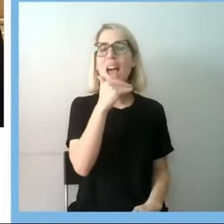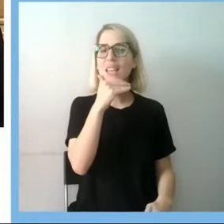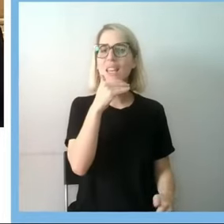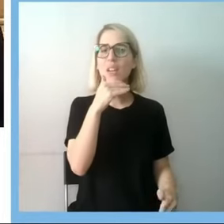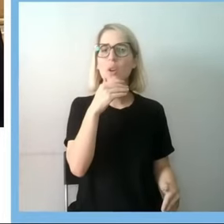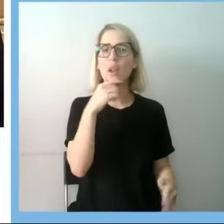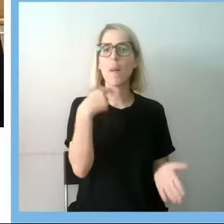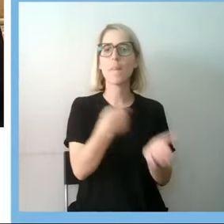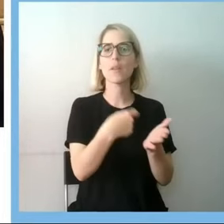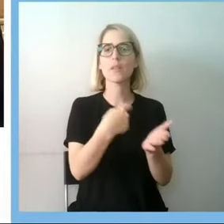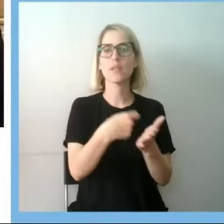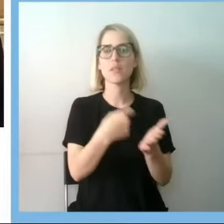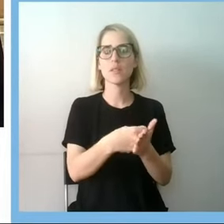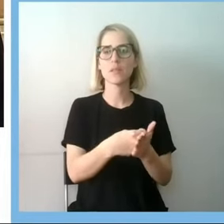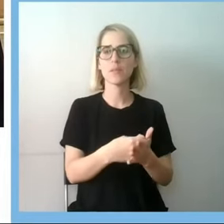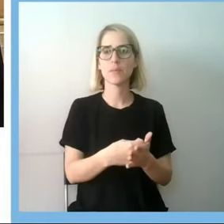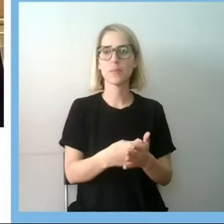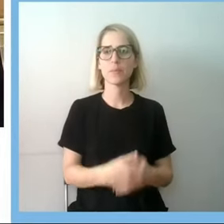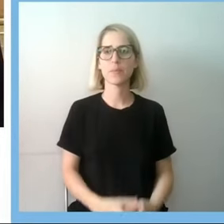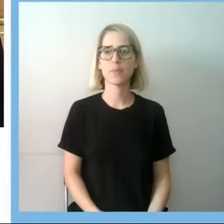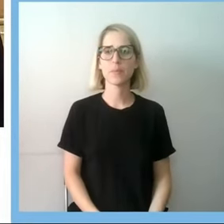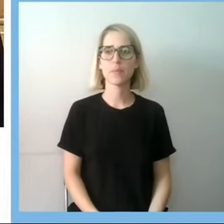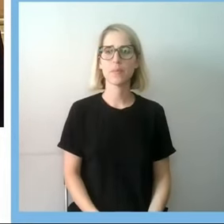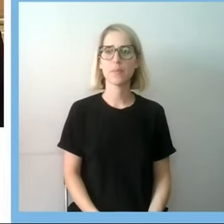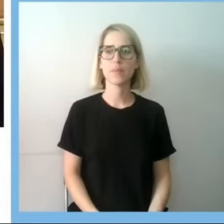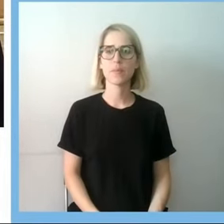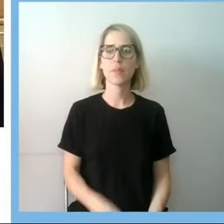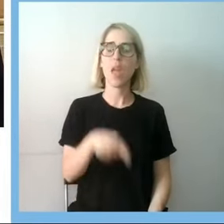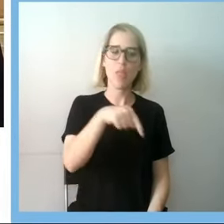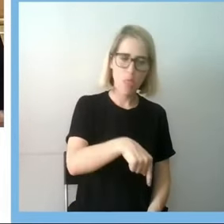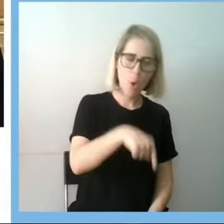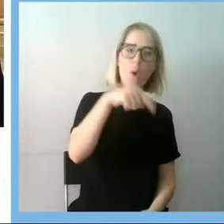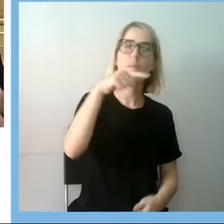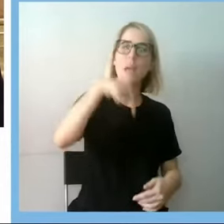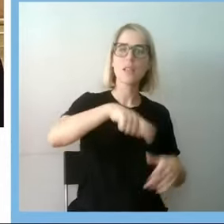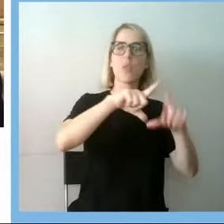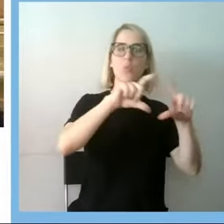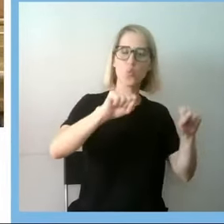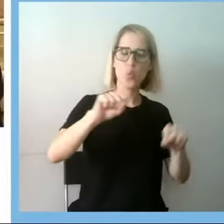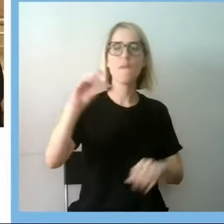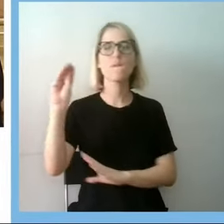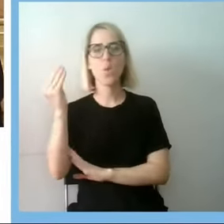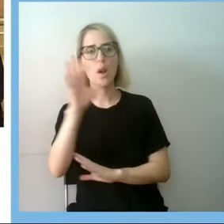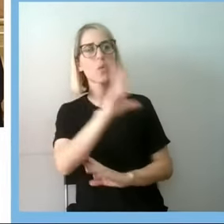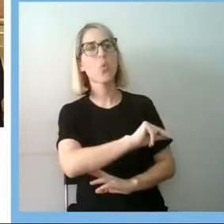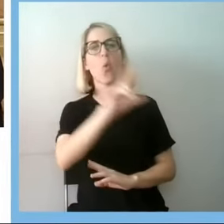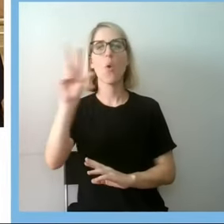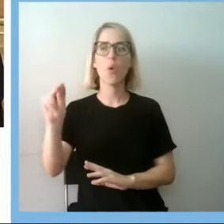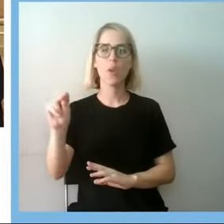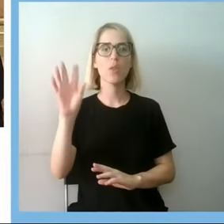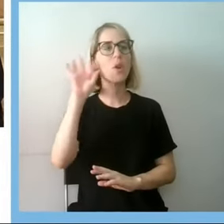θα καταθέσουμε αναλυτική πρόταση και εδώ και στη Βουλή για να σταματήσουμε τα μεγάλα λόγια, ενώ πρέπει